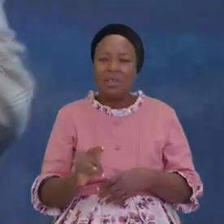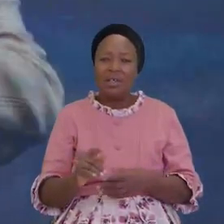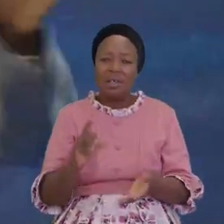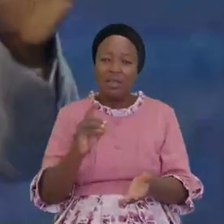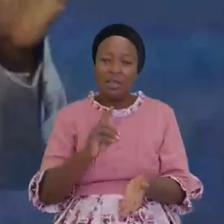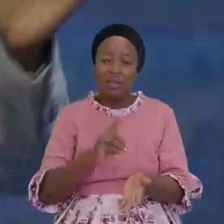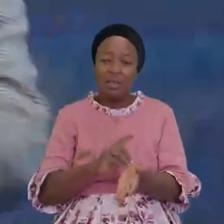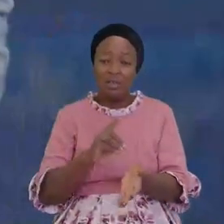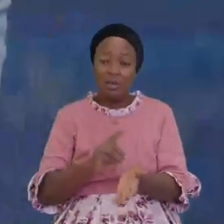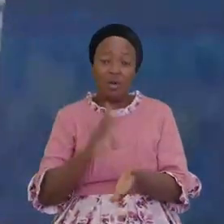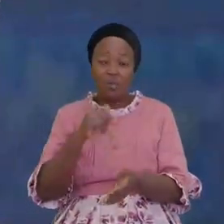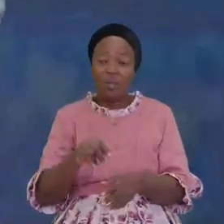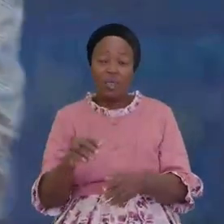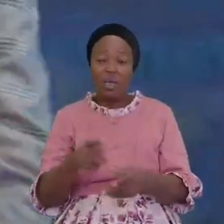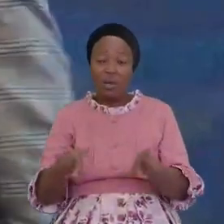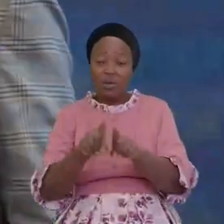complètement.